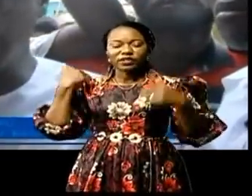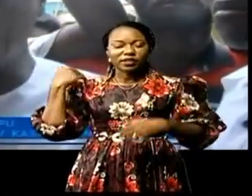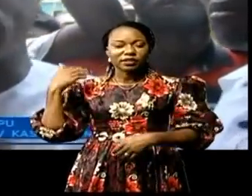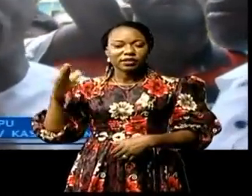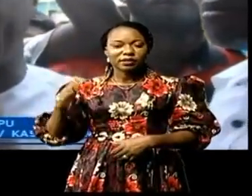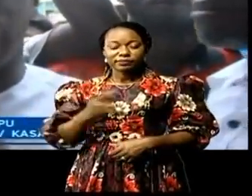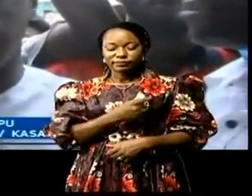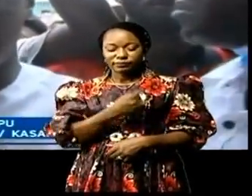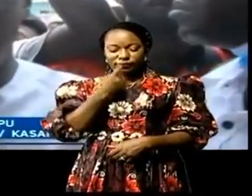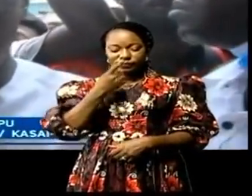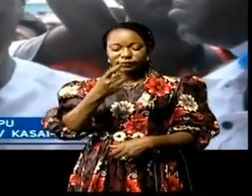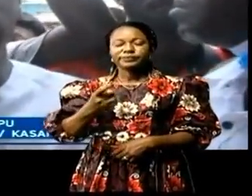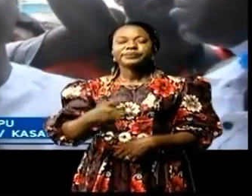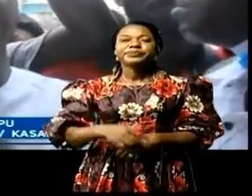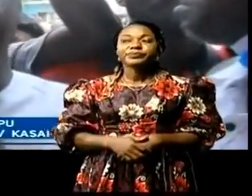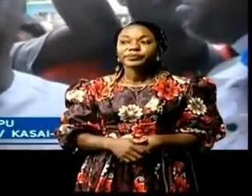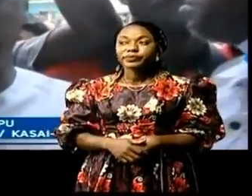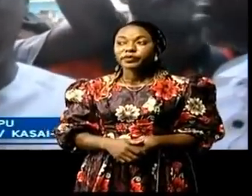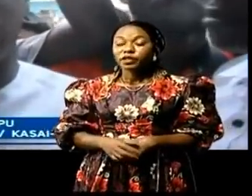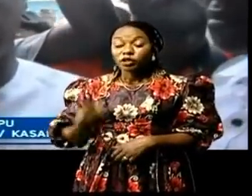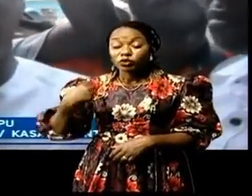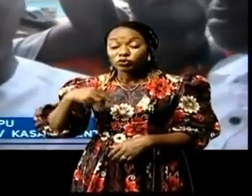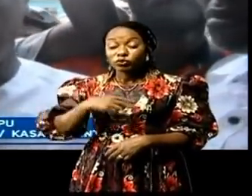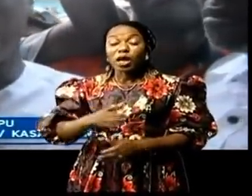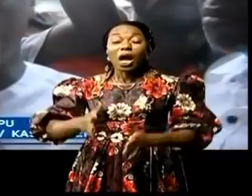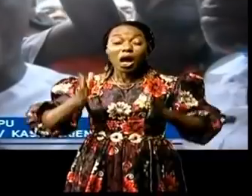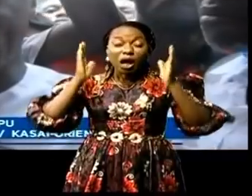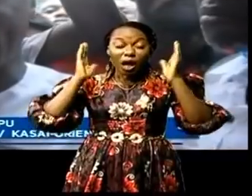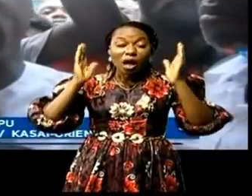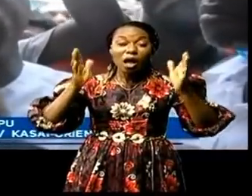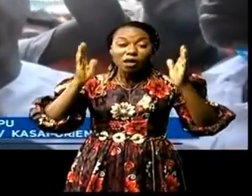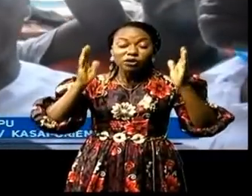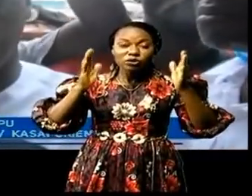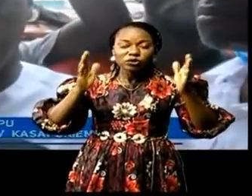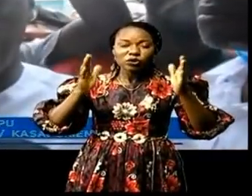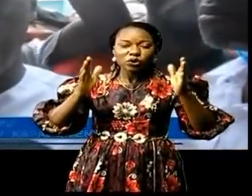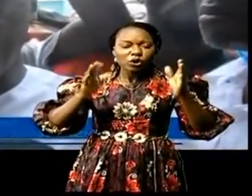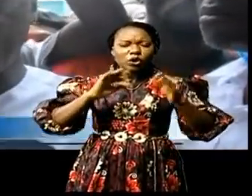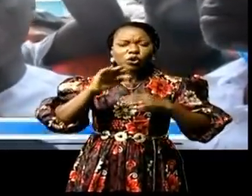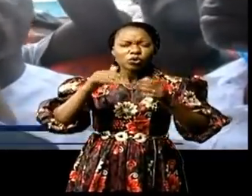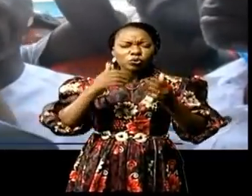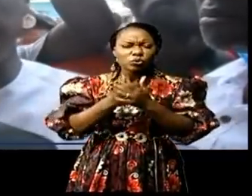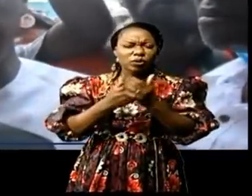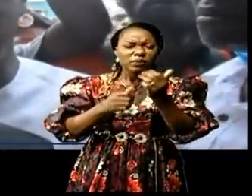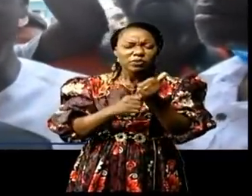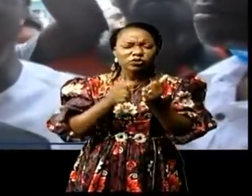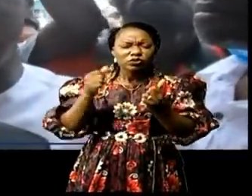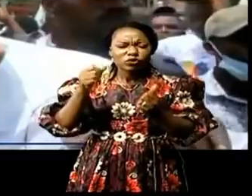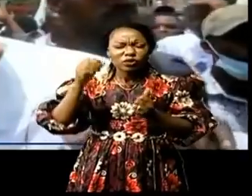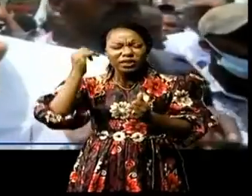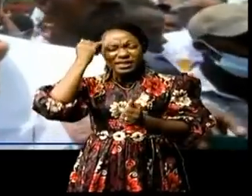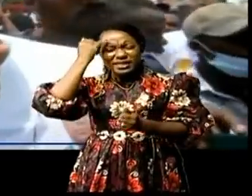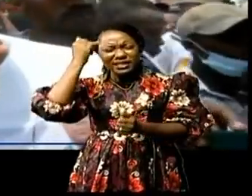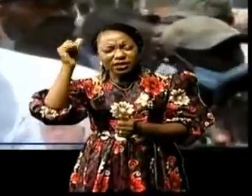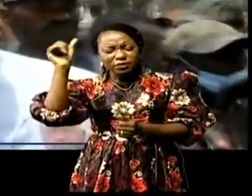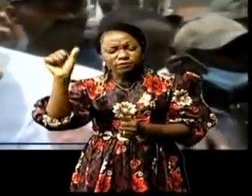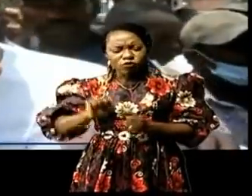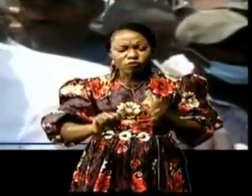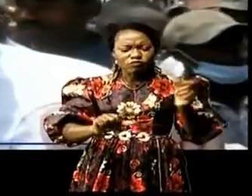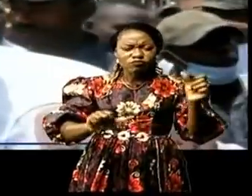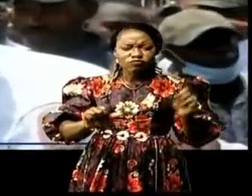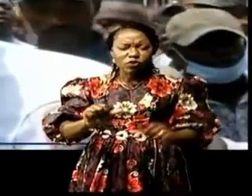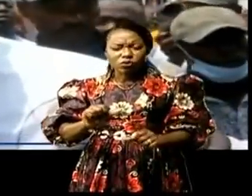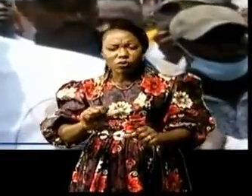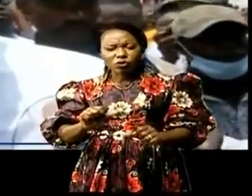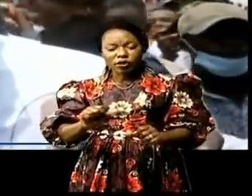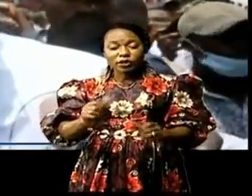l'IDPS Mbujimayi met en garde tous les caciques et nostalgiques des régimes dictatoriaux